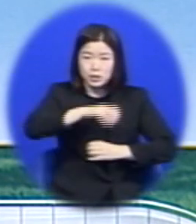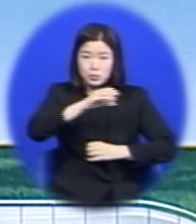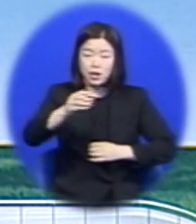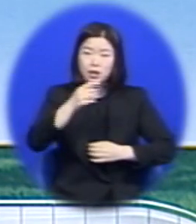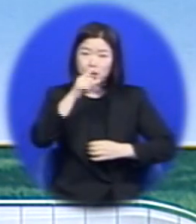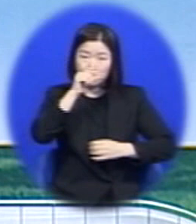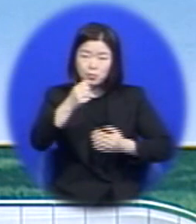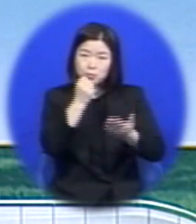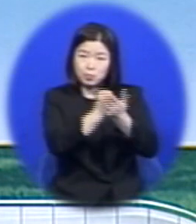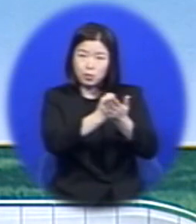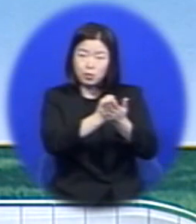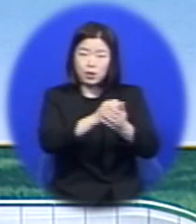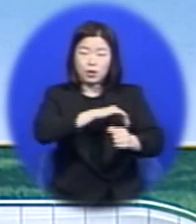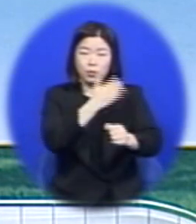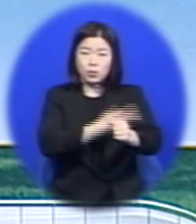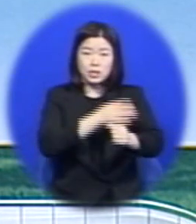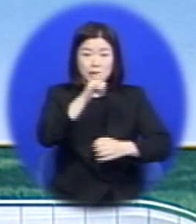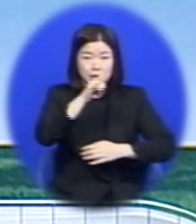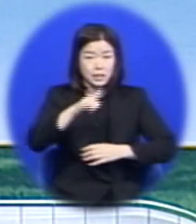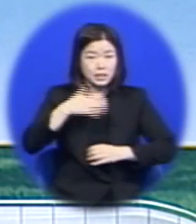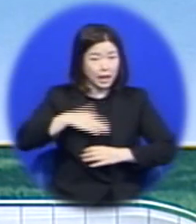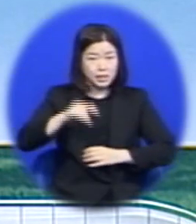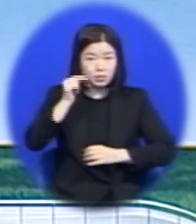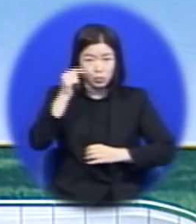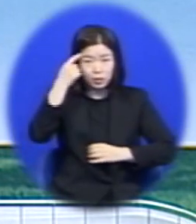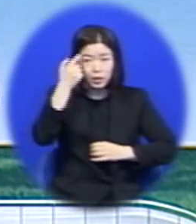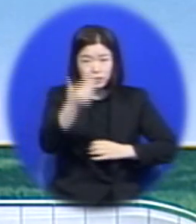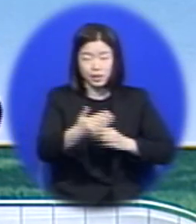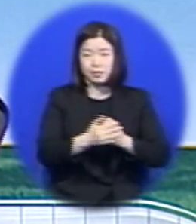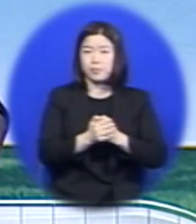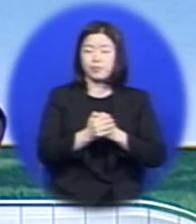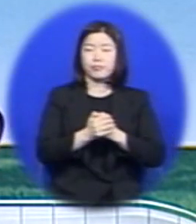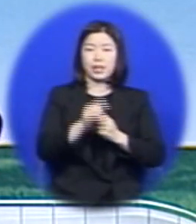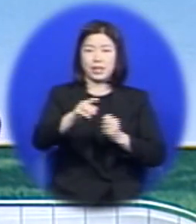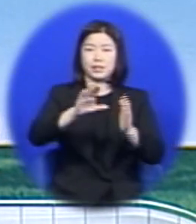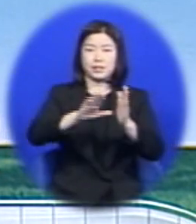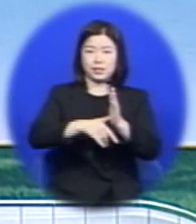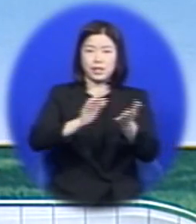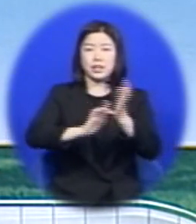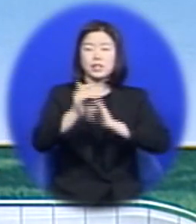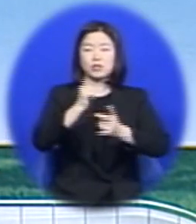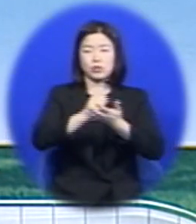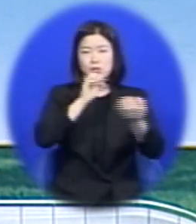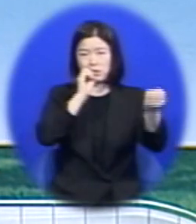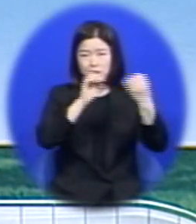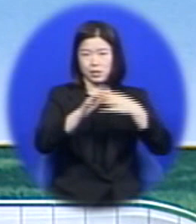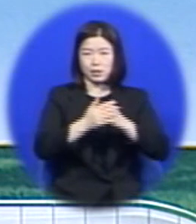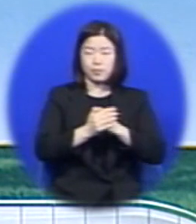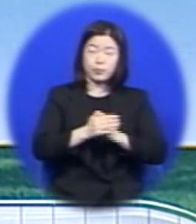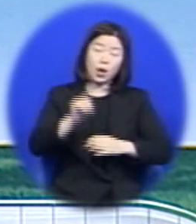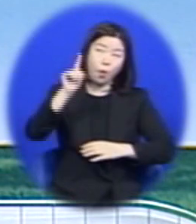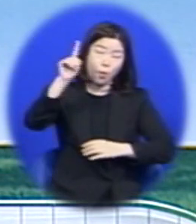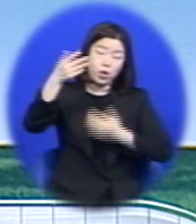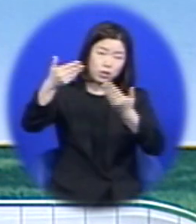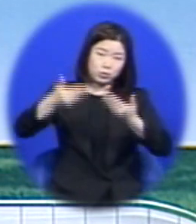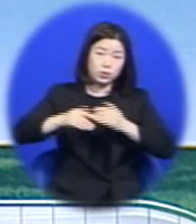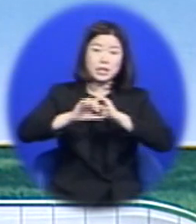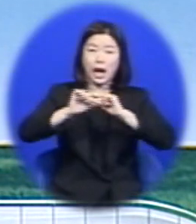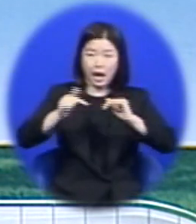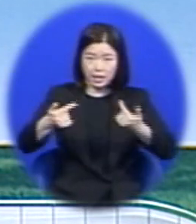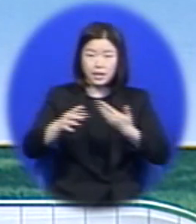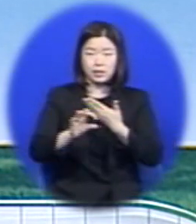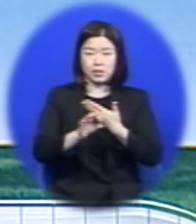권세도 있는 줄 알지 못하느냐. 그때 예수님께서 대답하셨습니다. 위에서 주지